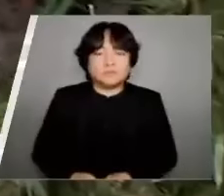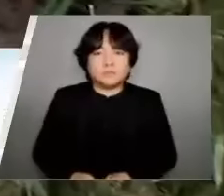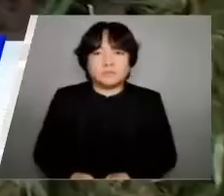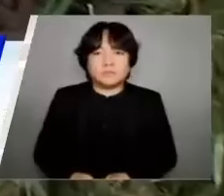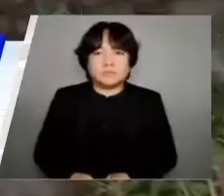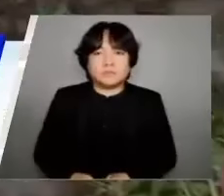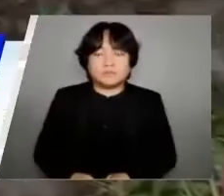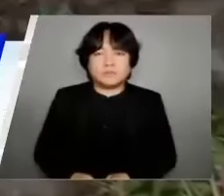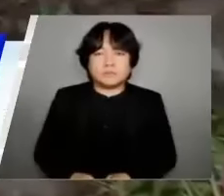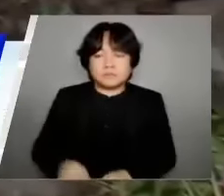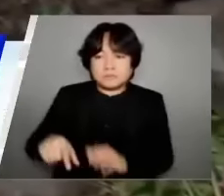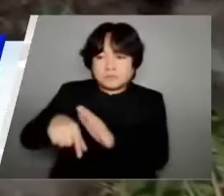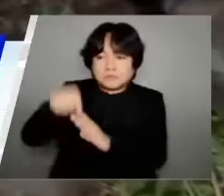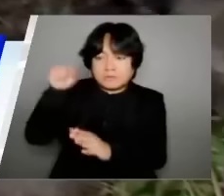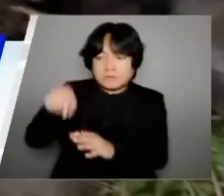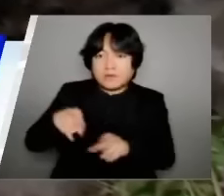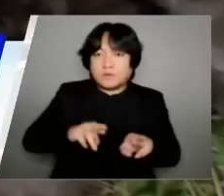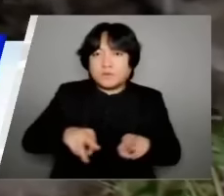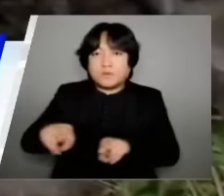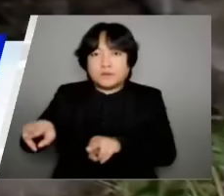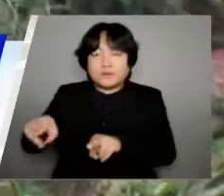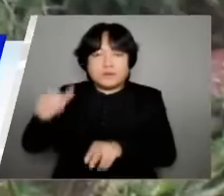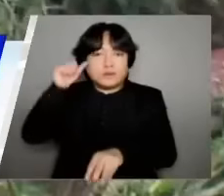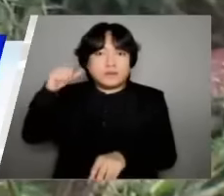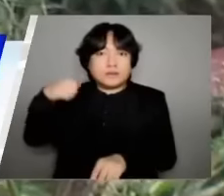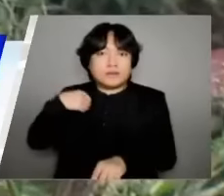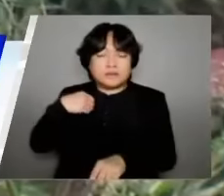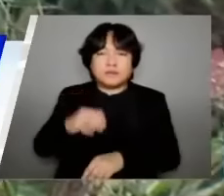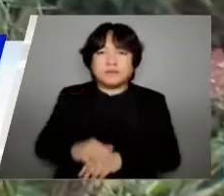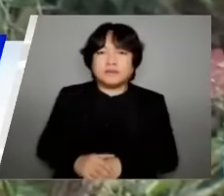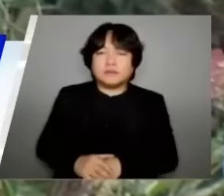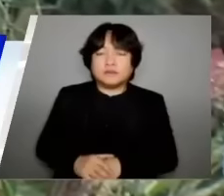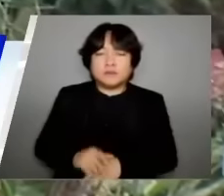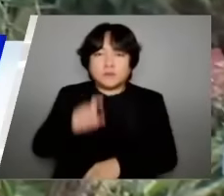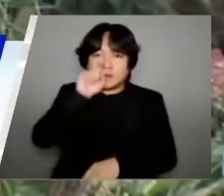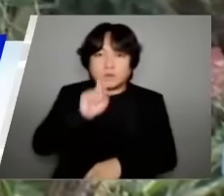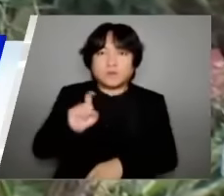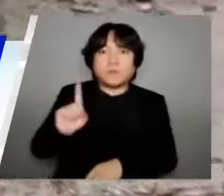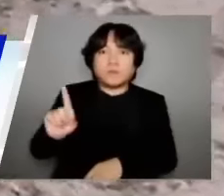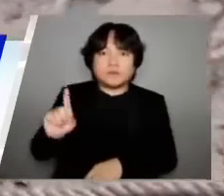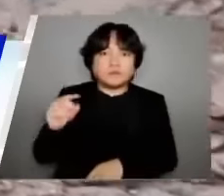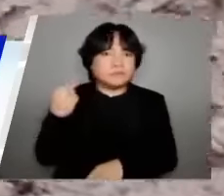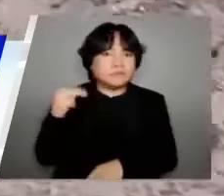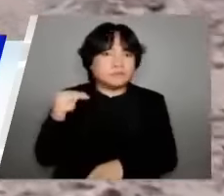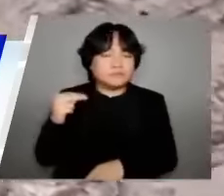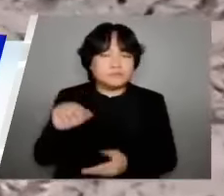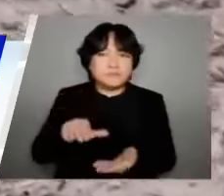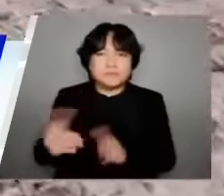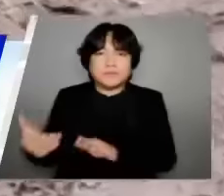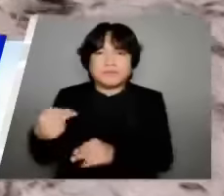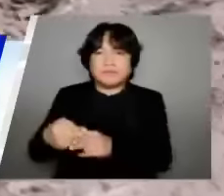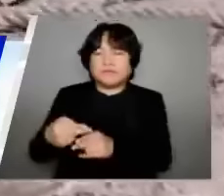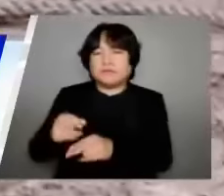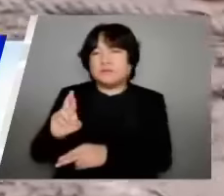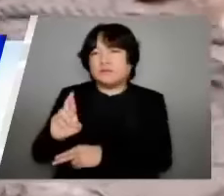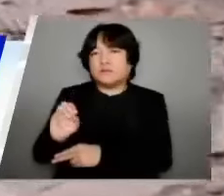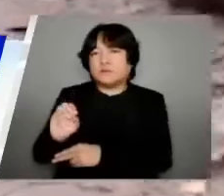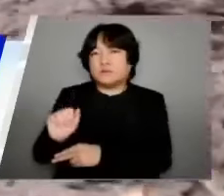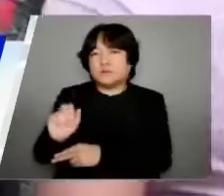sa ilog sa lawaan kahapon ang labi ng 1 taong gulang na pamangkin ni Iya na si Roan at nanay ni Roan na si